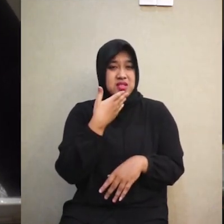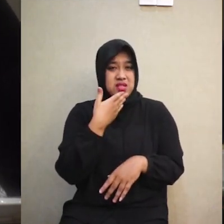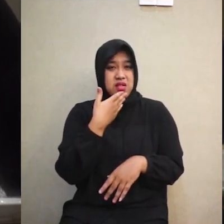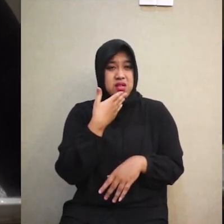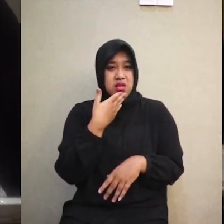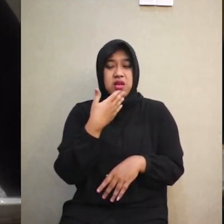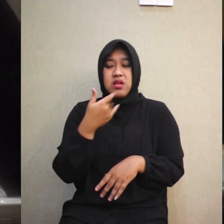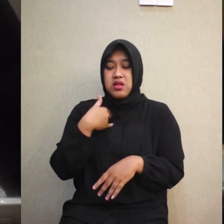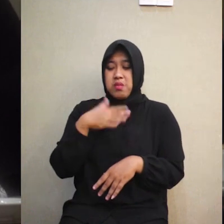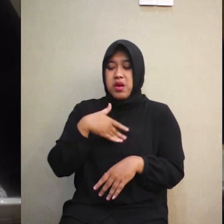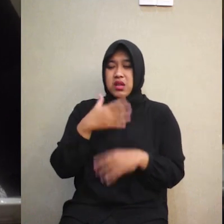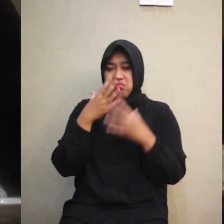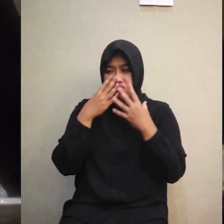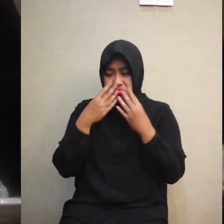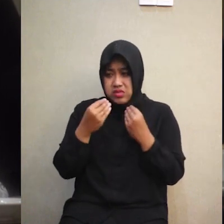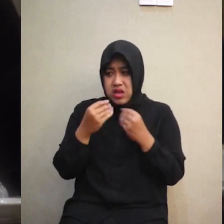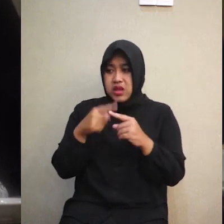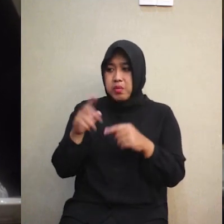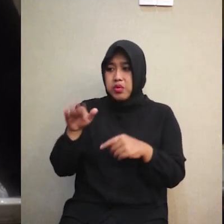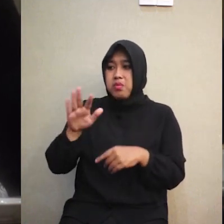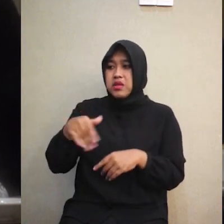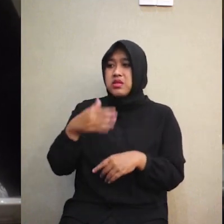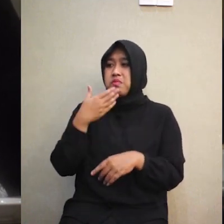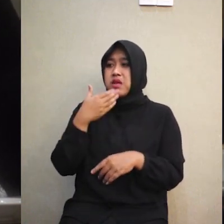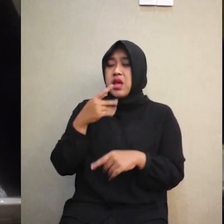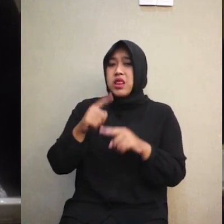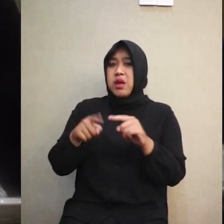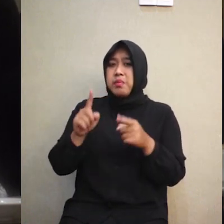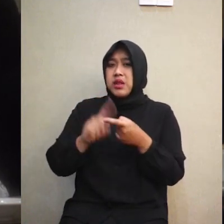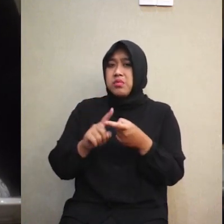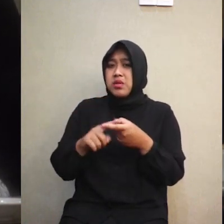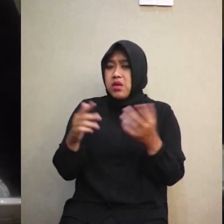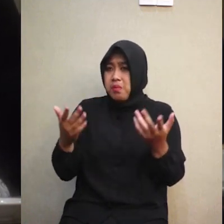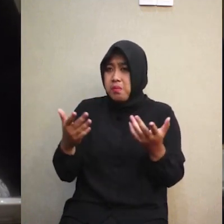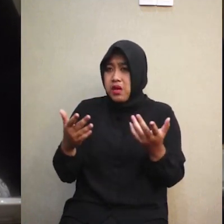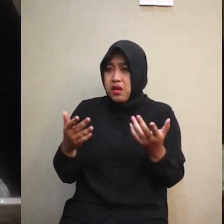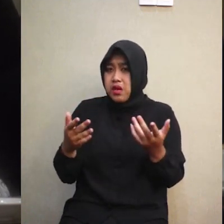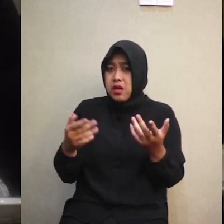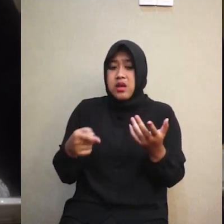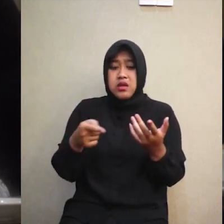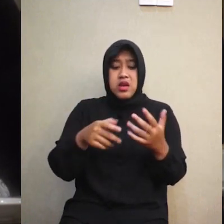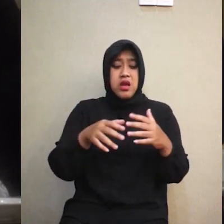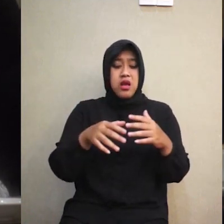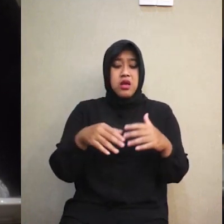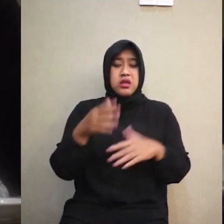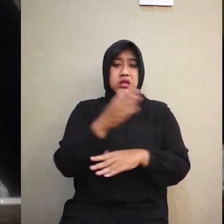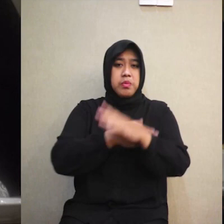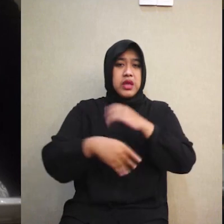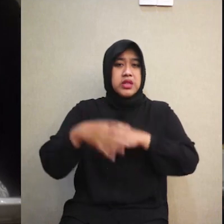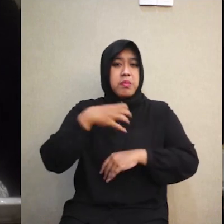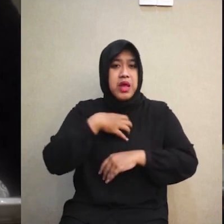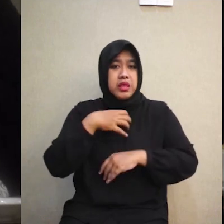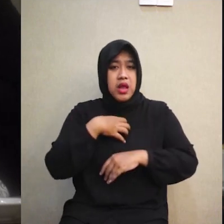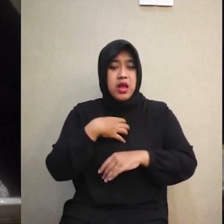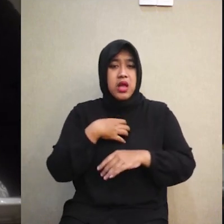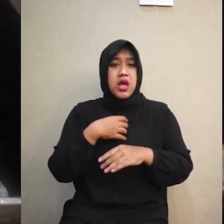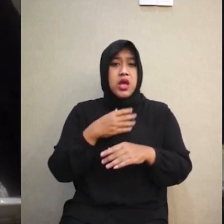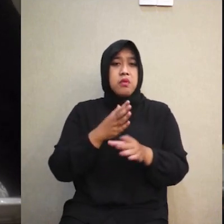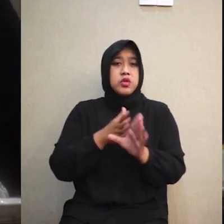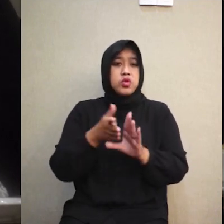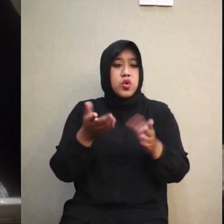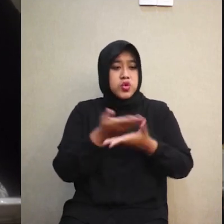menyedihkan Tapi itu masih biasa tapi kawan-kawan yang kemudian karena difabel mental atau siklus sosial atau